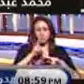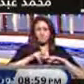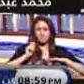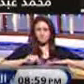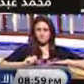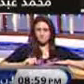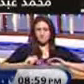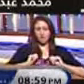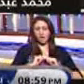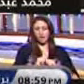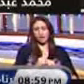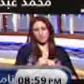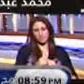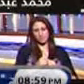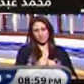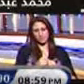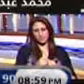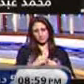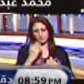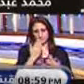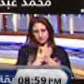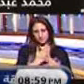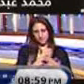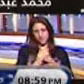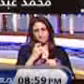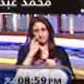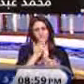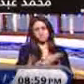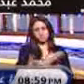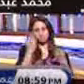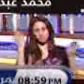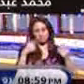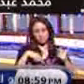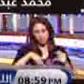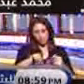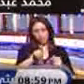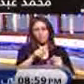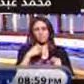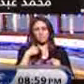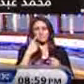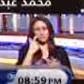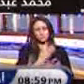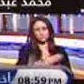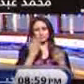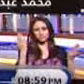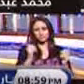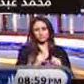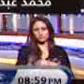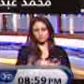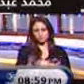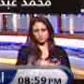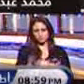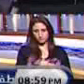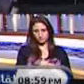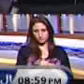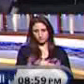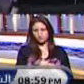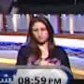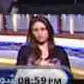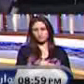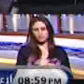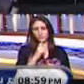سوف نستخلصها وتظهر للرأي العام خلال الايام المقبلة ان شاء الله. هل يعني تبين